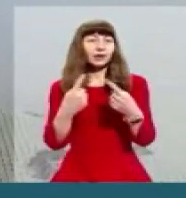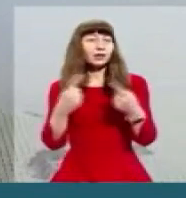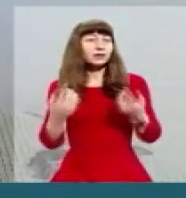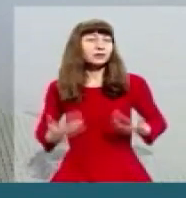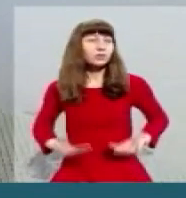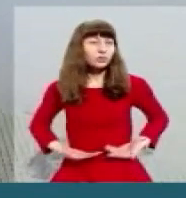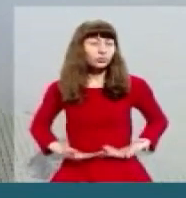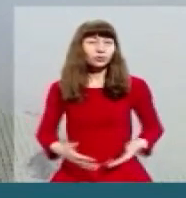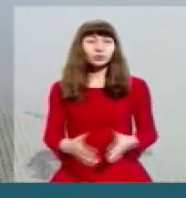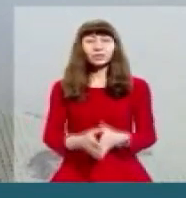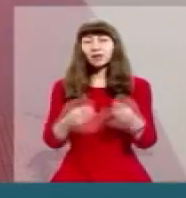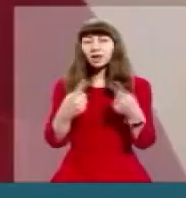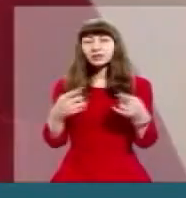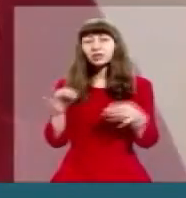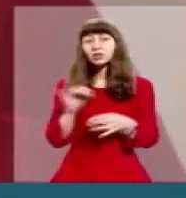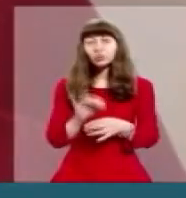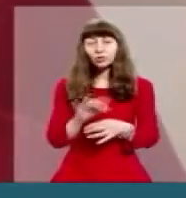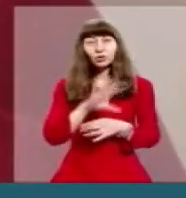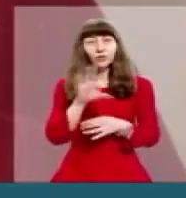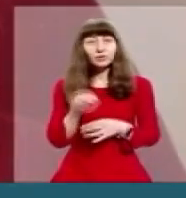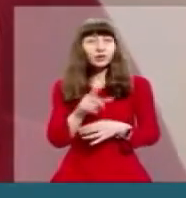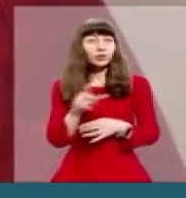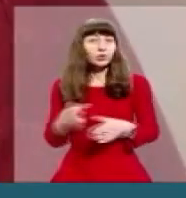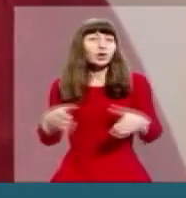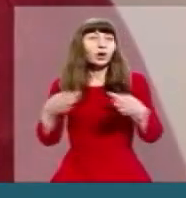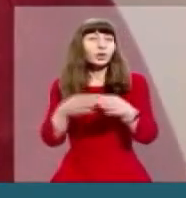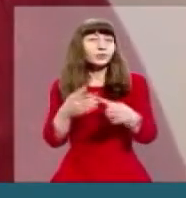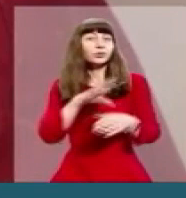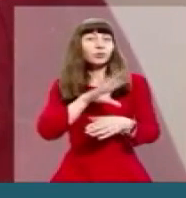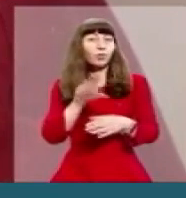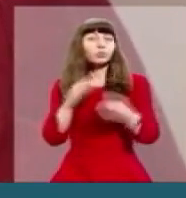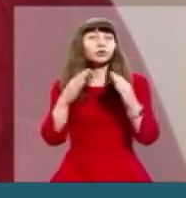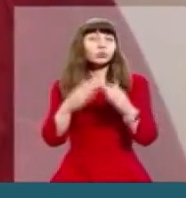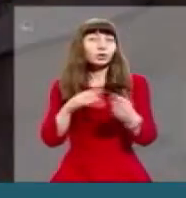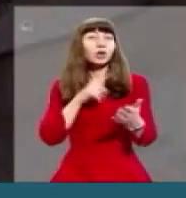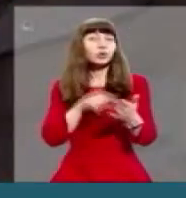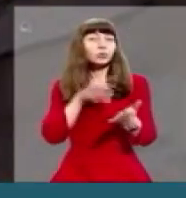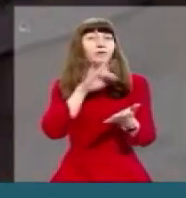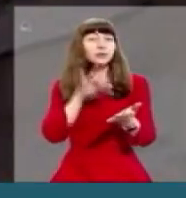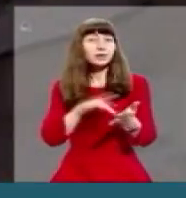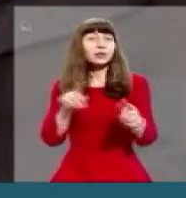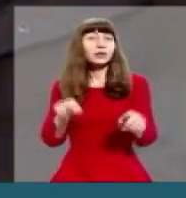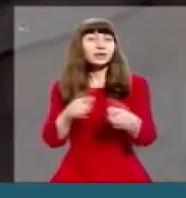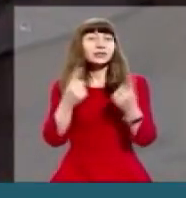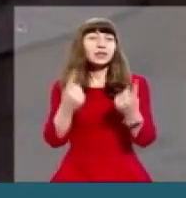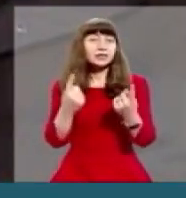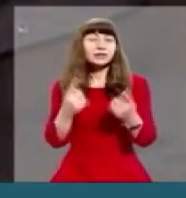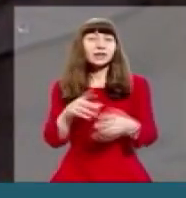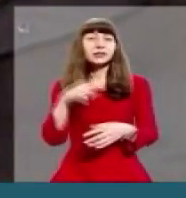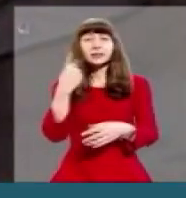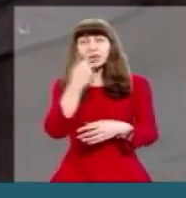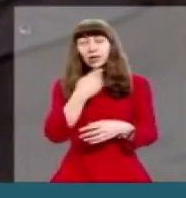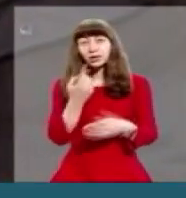Разные судьбы, разные истории. Но всех этих людей объединил один общий дом – городской центр ресоциализации